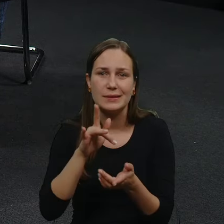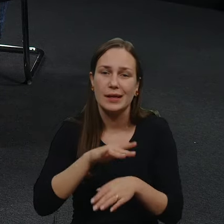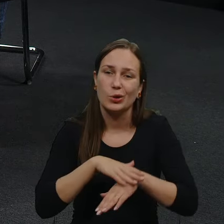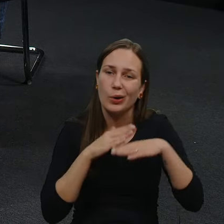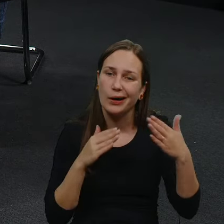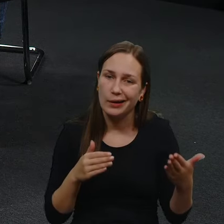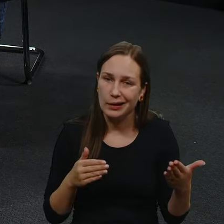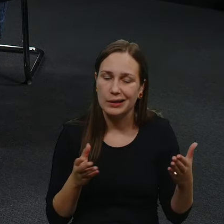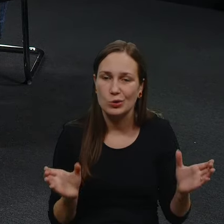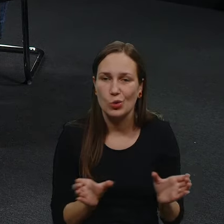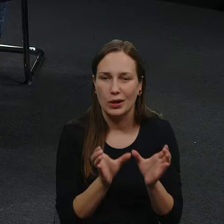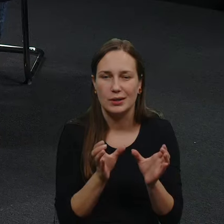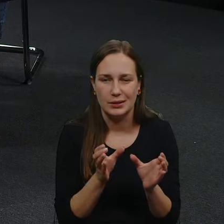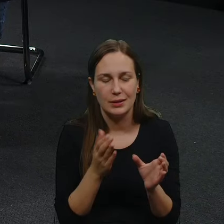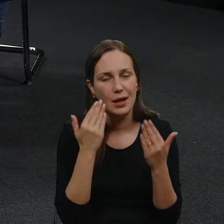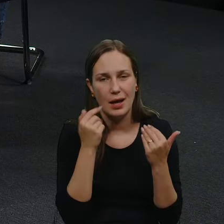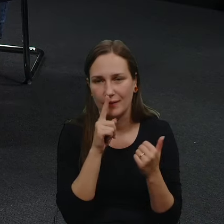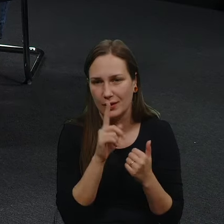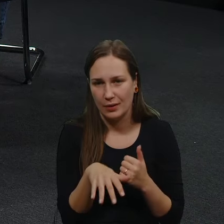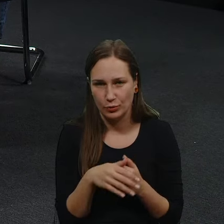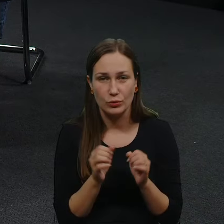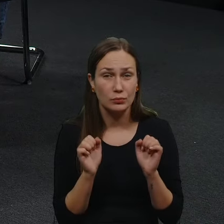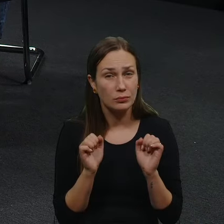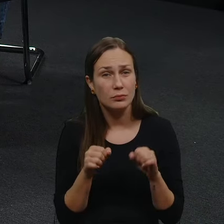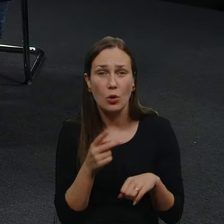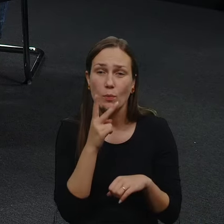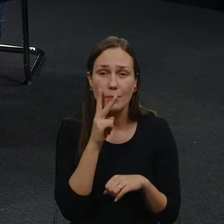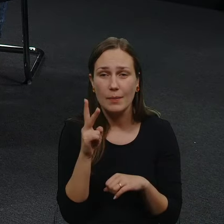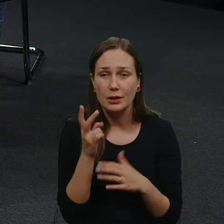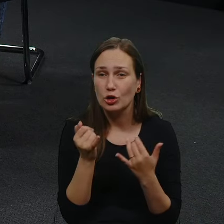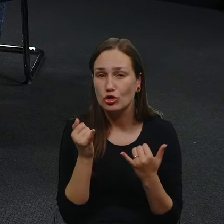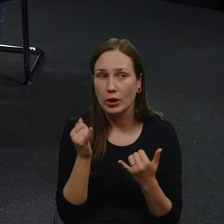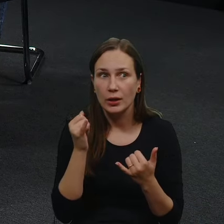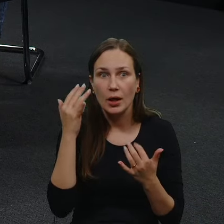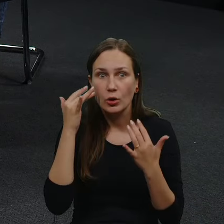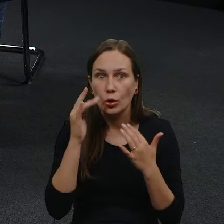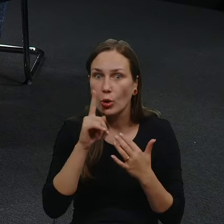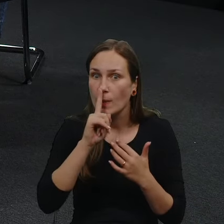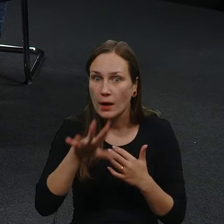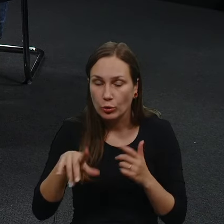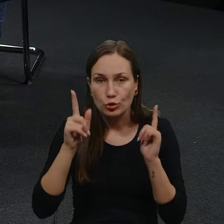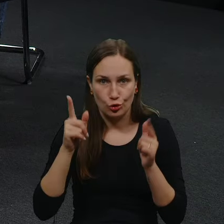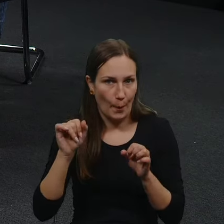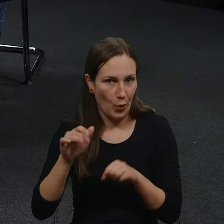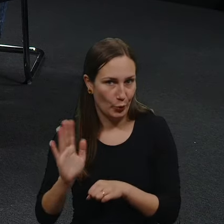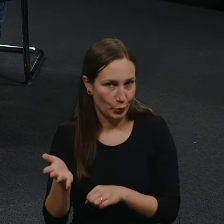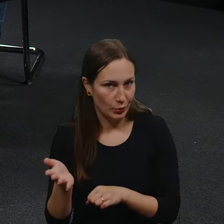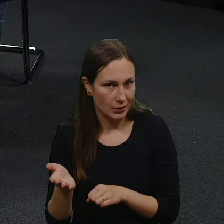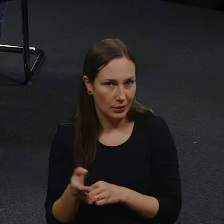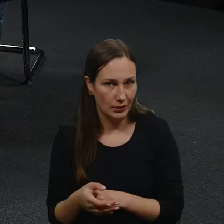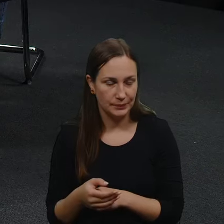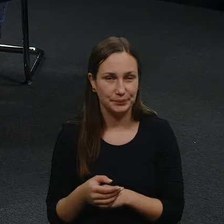kairės koalicija nebus lengva. Tai galim dar kažką tokio pamatyti, ko šiandien gal neįsivaizduojama? Ne, aš manau,